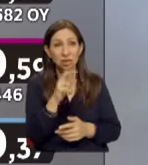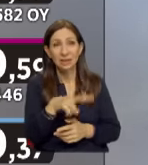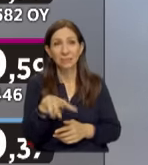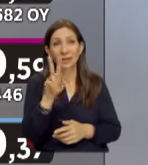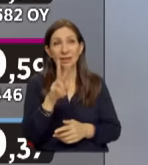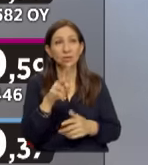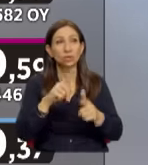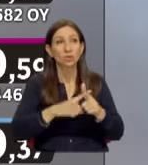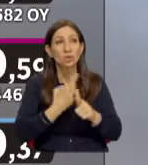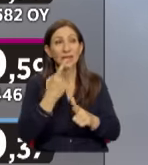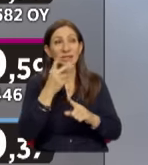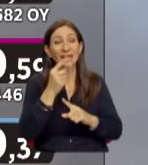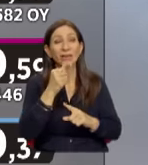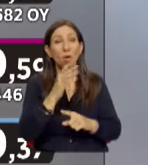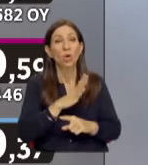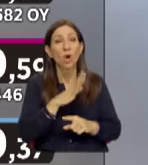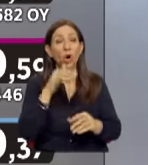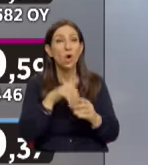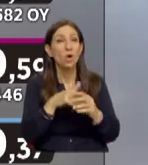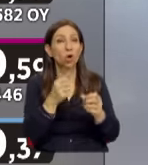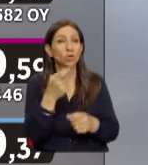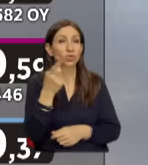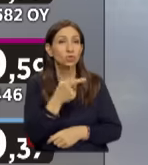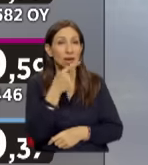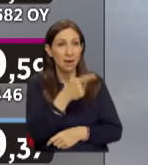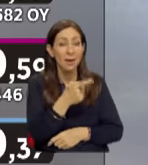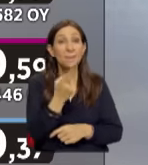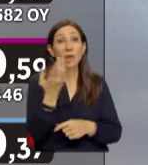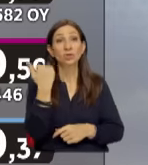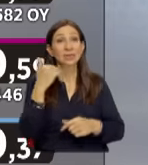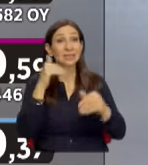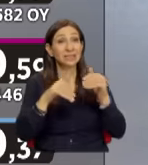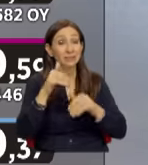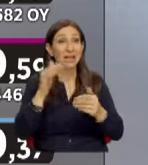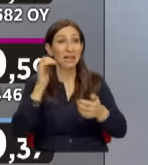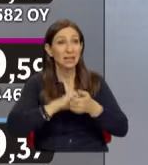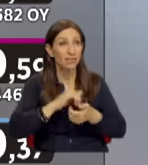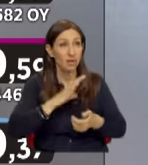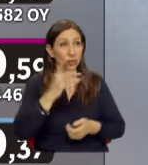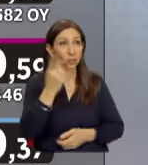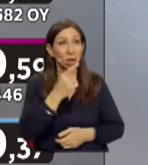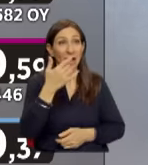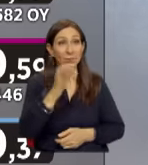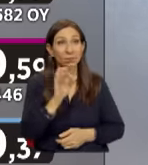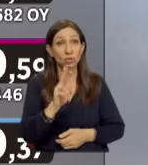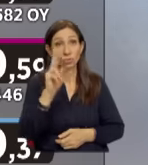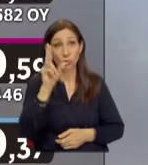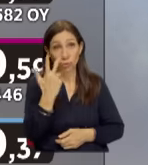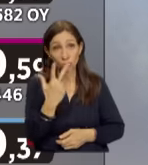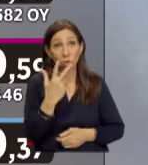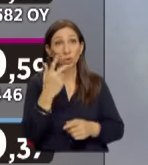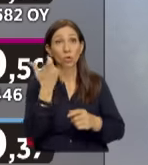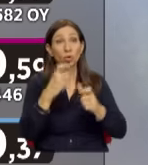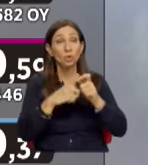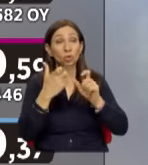%18,27 Jülde İskenderoğlu'nun almış olduğu oy oranı. Bir önceki seçimde ittifak vardı. %60,73 Ülgür